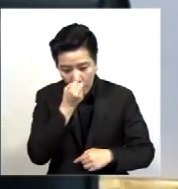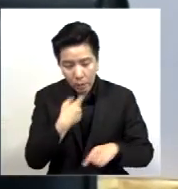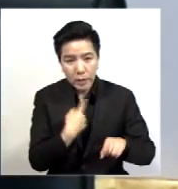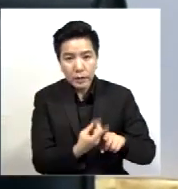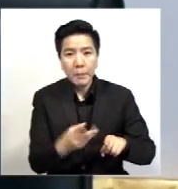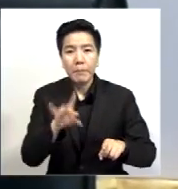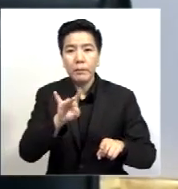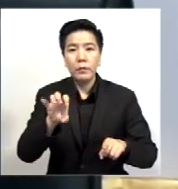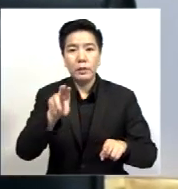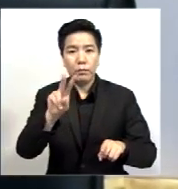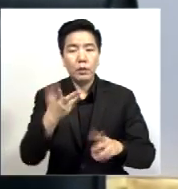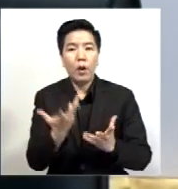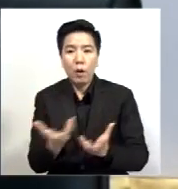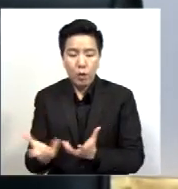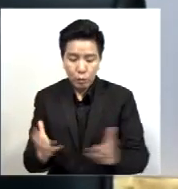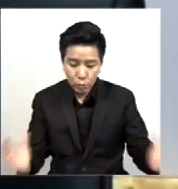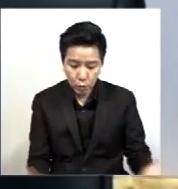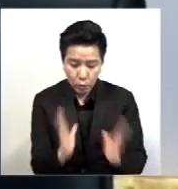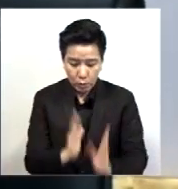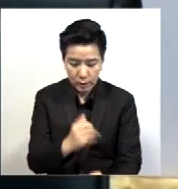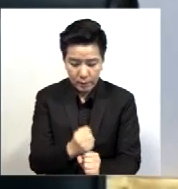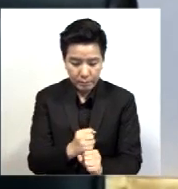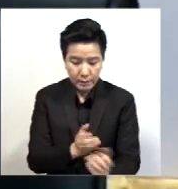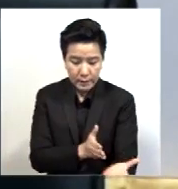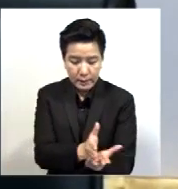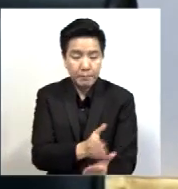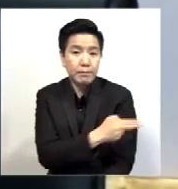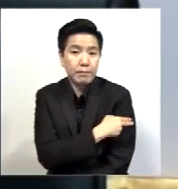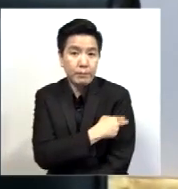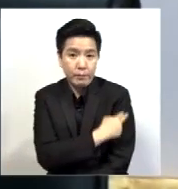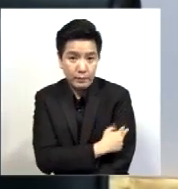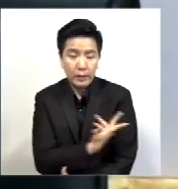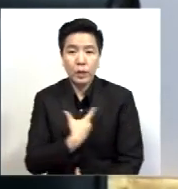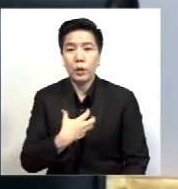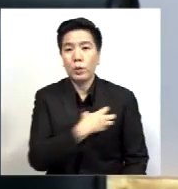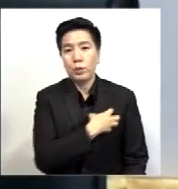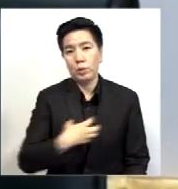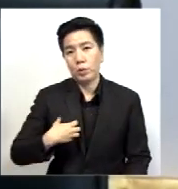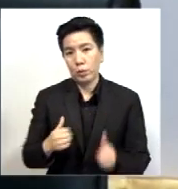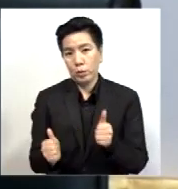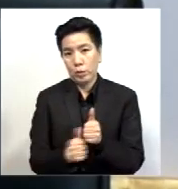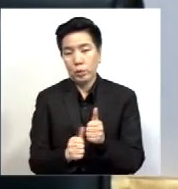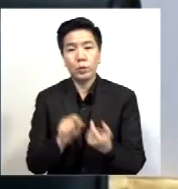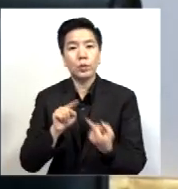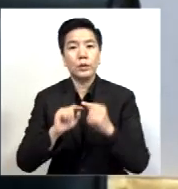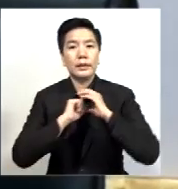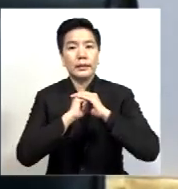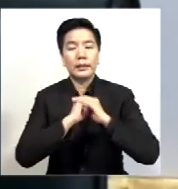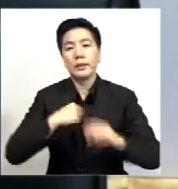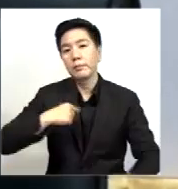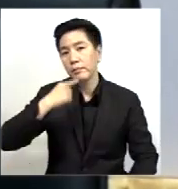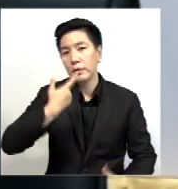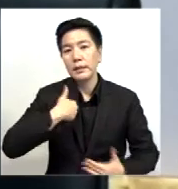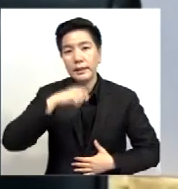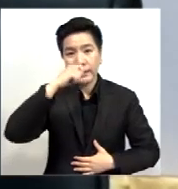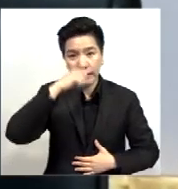832ชิ้นมาสนับสนุนการปฏิบัติงานของบุคลากรทางการแพทย์นะคะทางอุปทูตสาธารณรัฐประชาชนจีนบอกว่าไทย